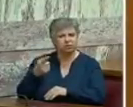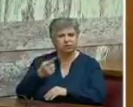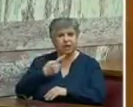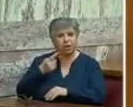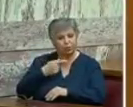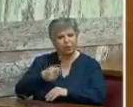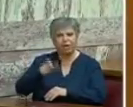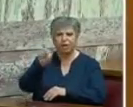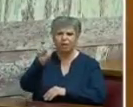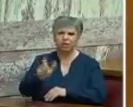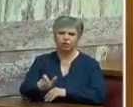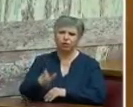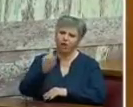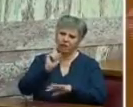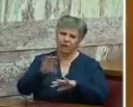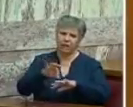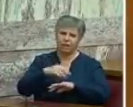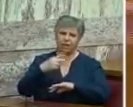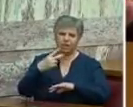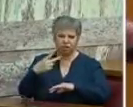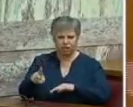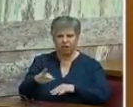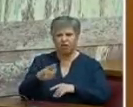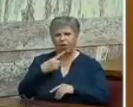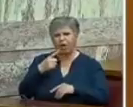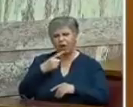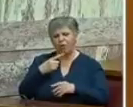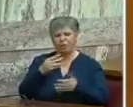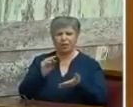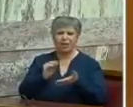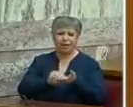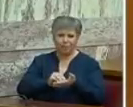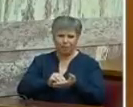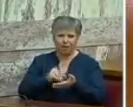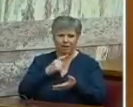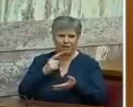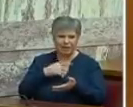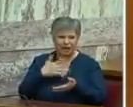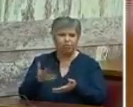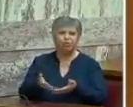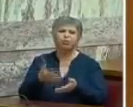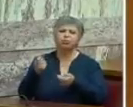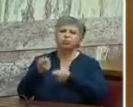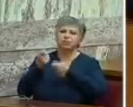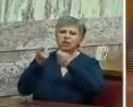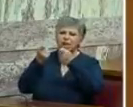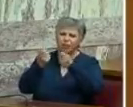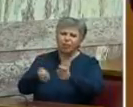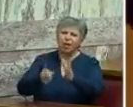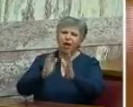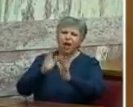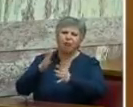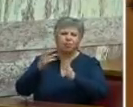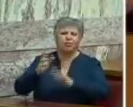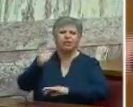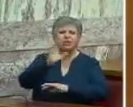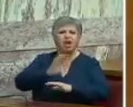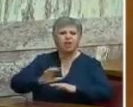πάρα πολλά. Και με στοιχεία και αυτά δεν προλαβαίνω να τα ξαναπώ. Με τις αναθέσεις που πήρε και τις απευθείας και ευρωπαϊκά έργα από το Κελπνό